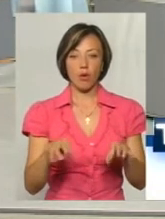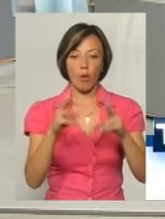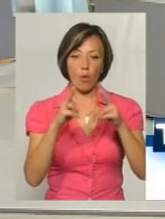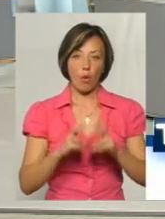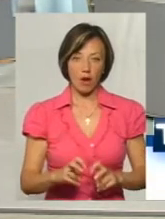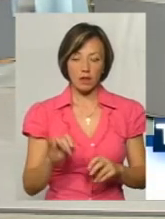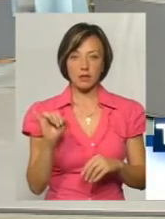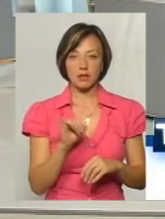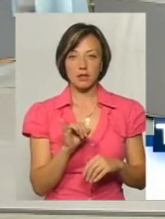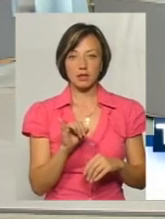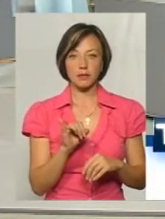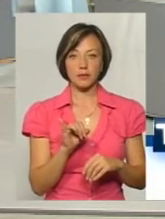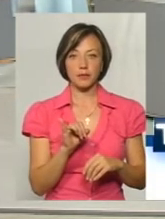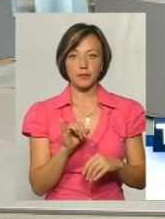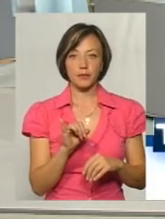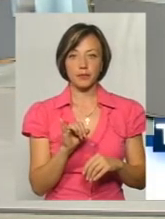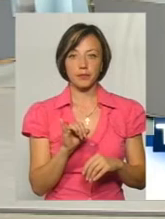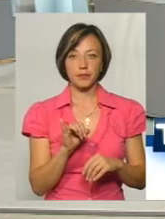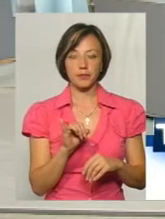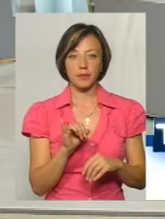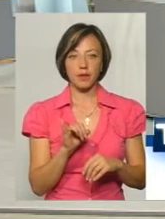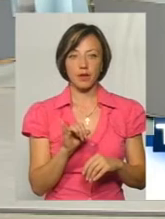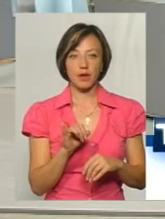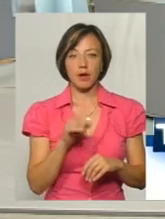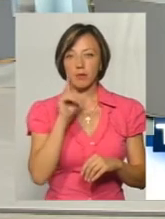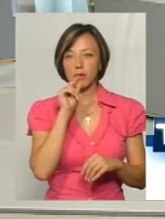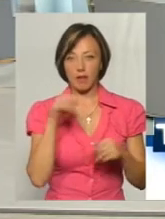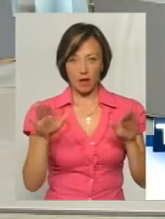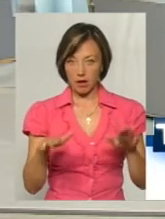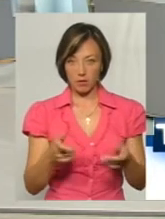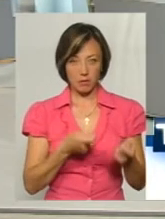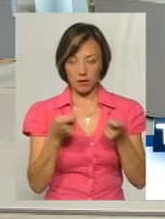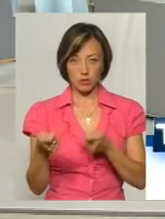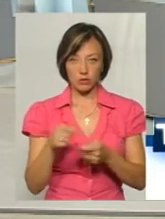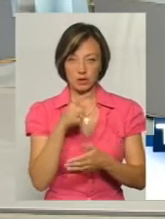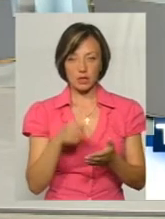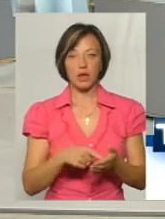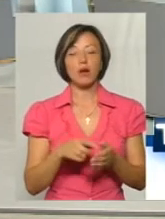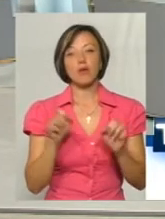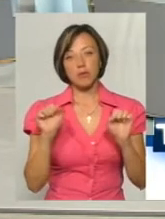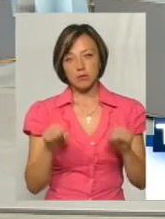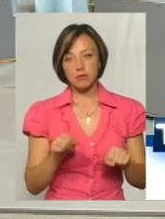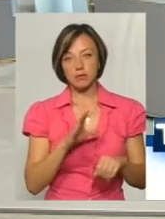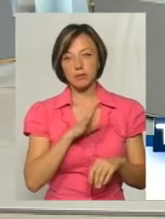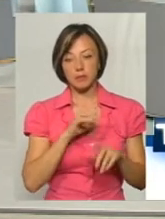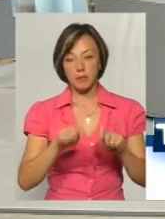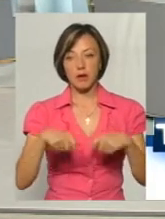огляд і відповідний контроль. Птахи також не можуть переносити? Не виключено